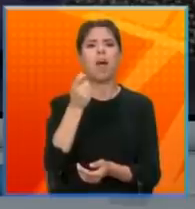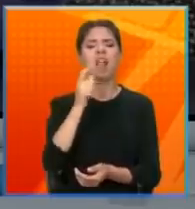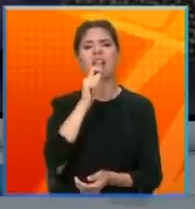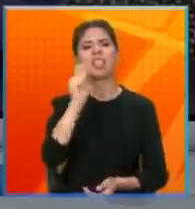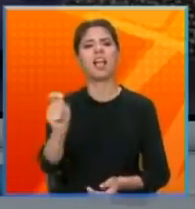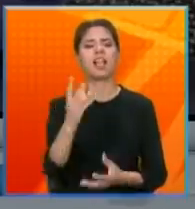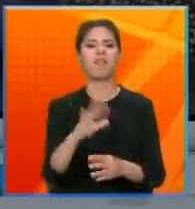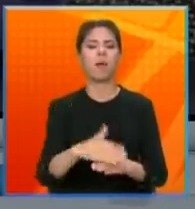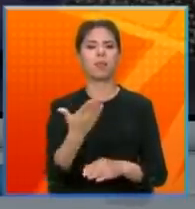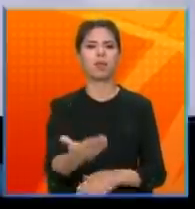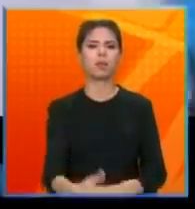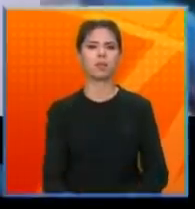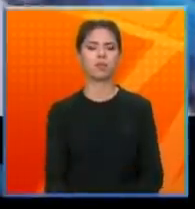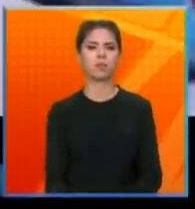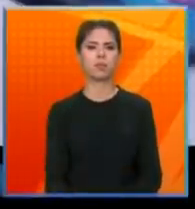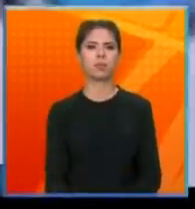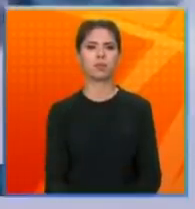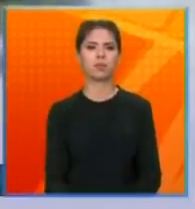etti.